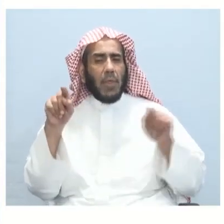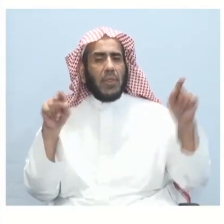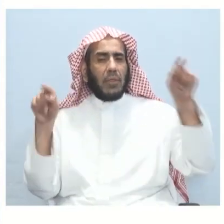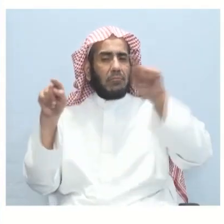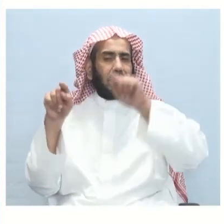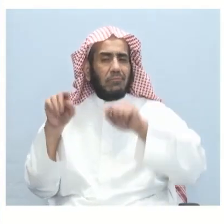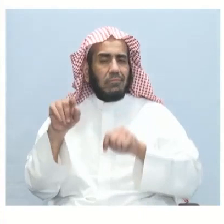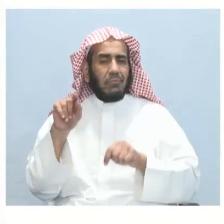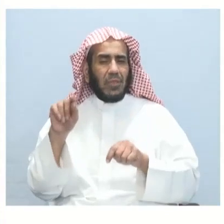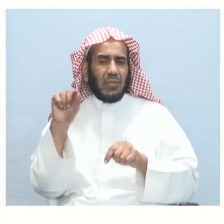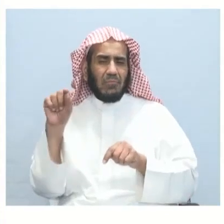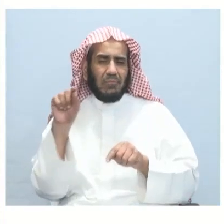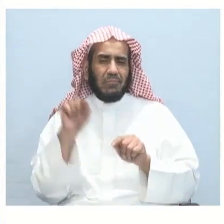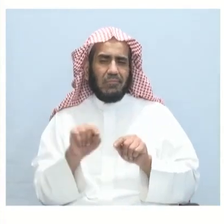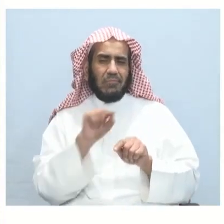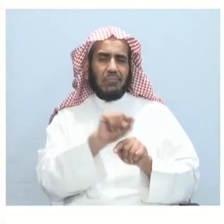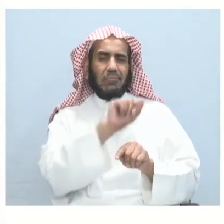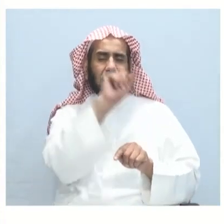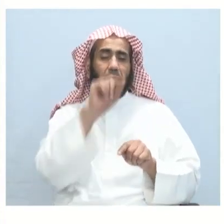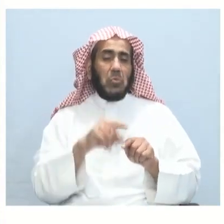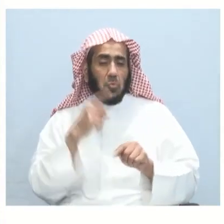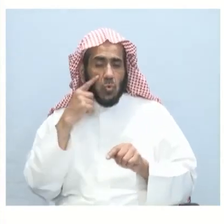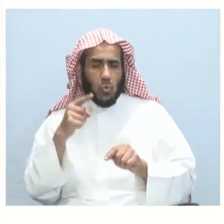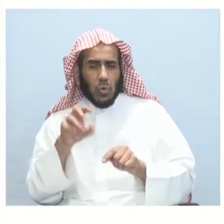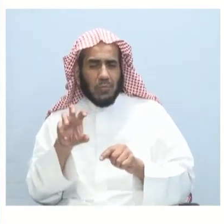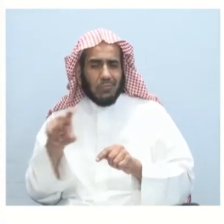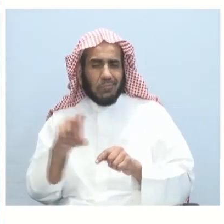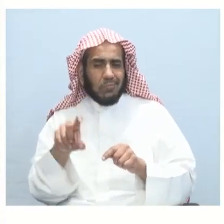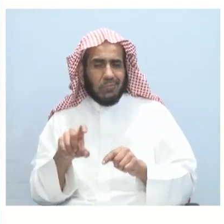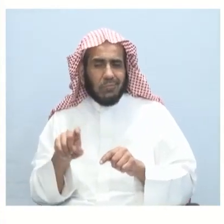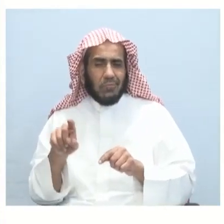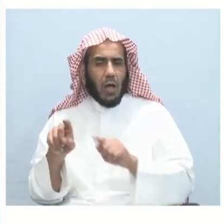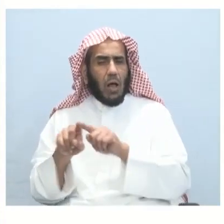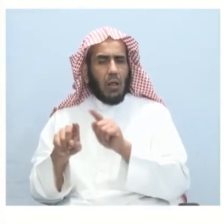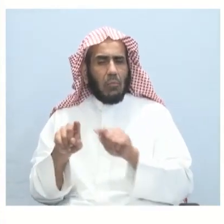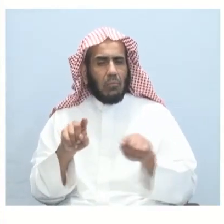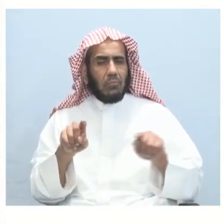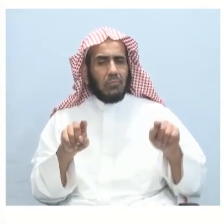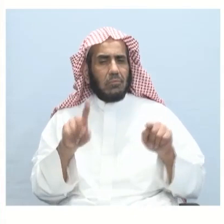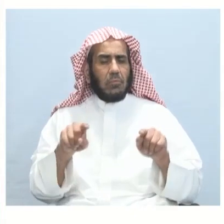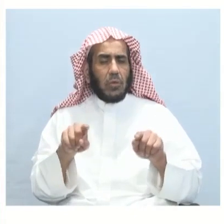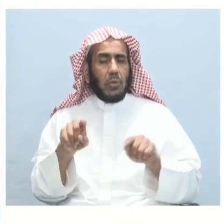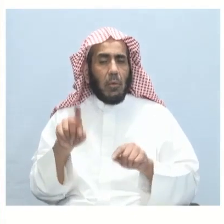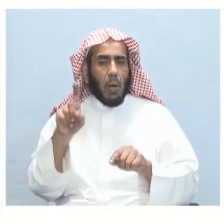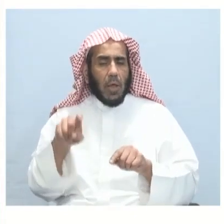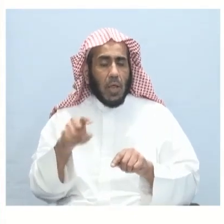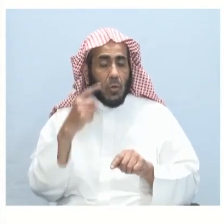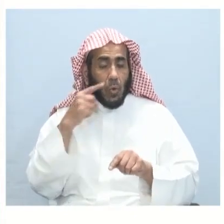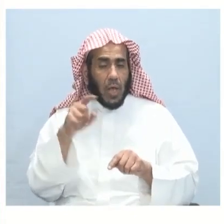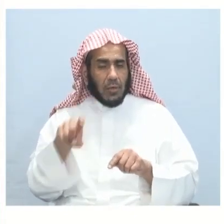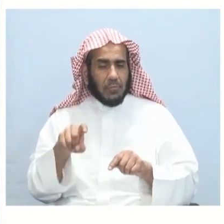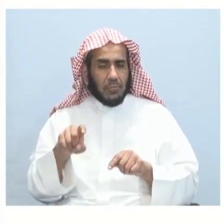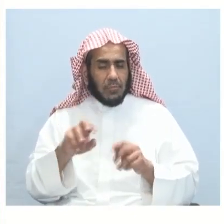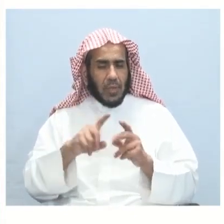هذا المخطط مجرد تمرير الفاره على احد هذه المقابض نلاحظ